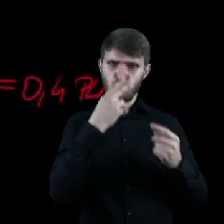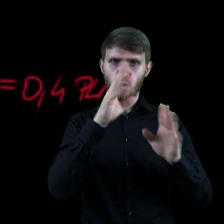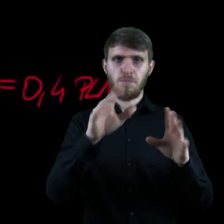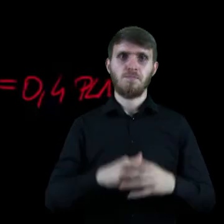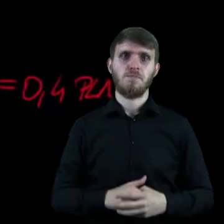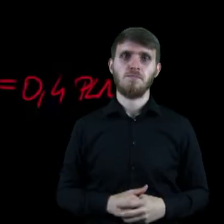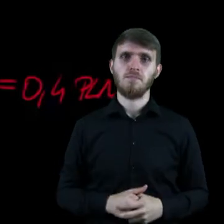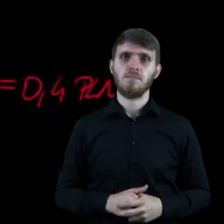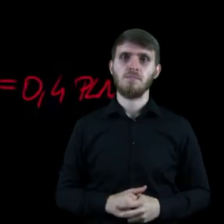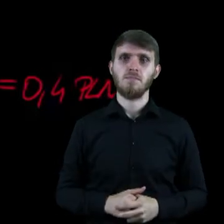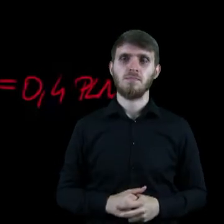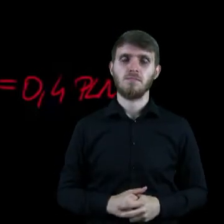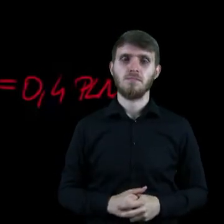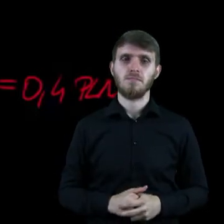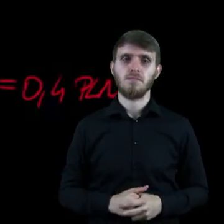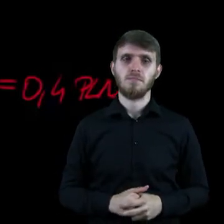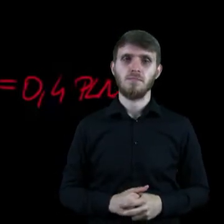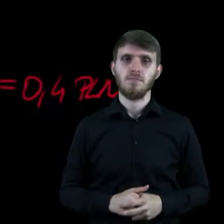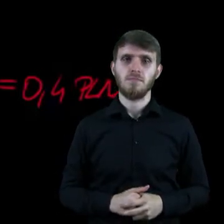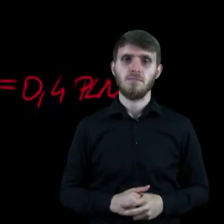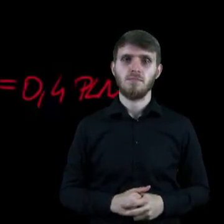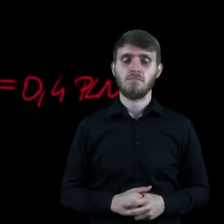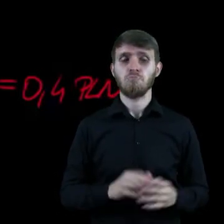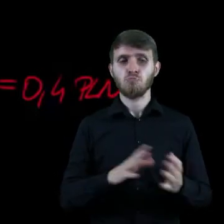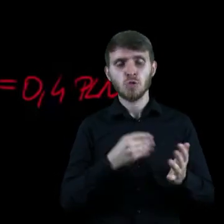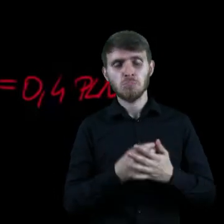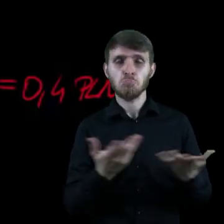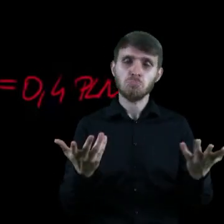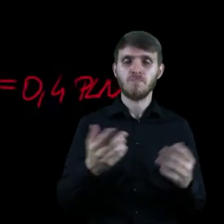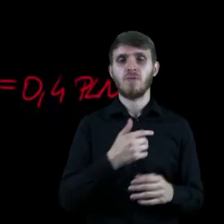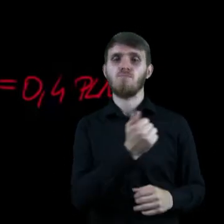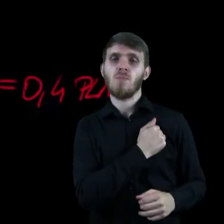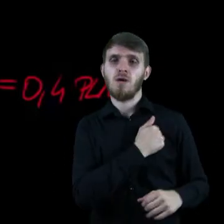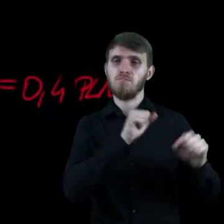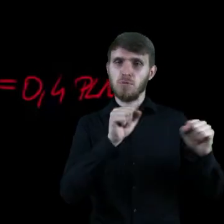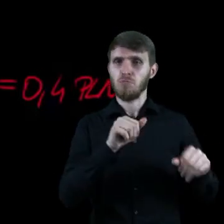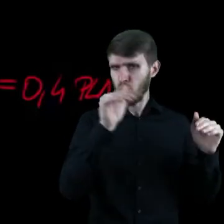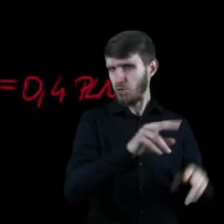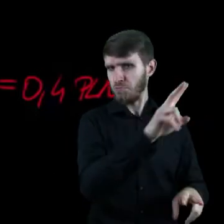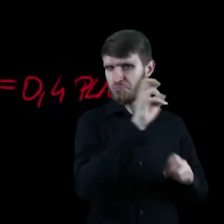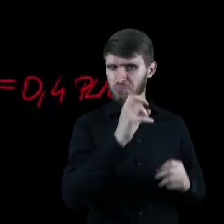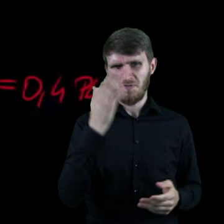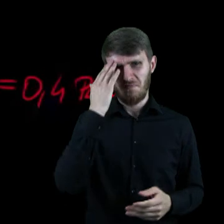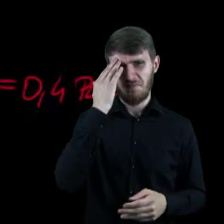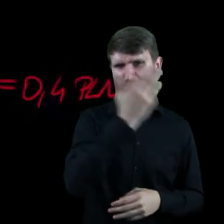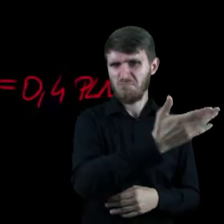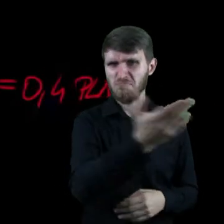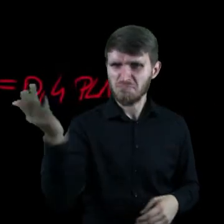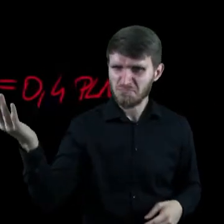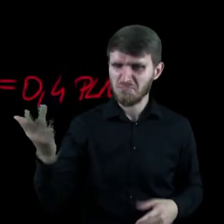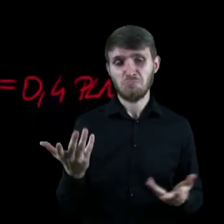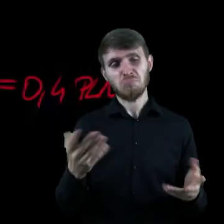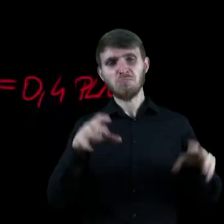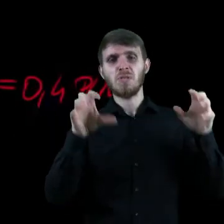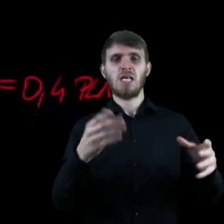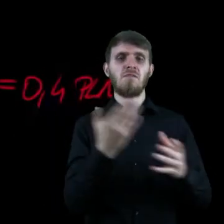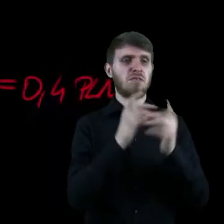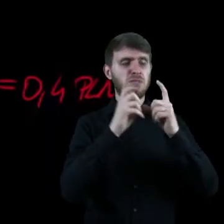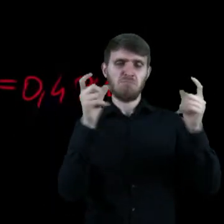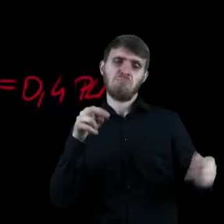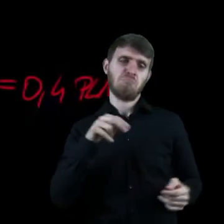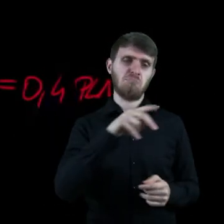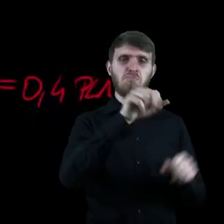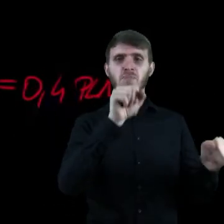kilkoma mniej, bądź bardziej równoważnymi metodami zbierania funduszy. I na przykład jedną z metod jest zwykła pożyczka bankowa, która jest chyba roznana